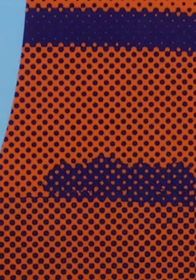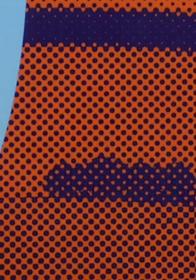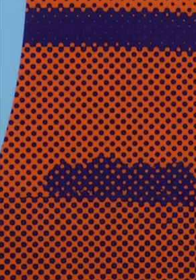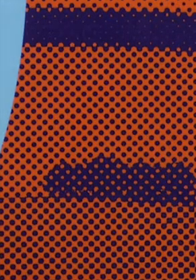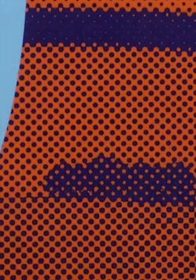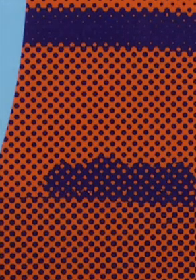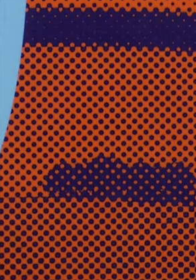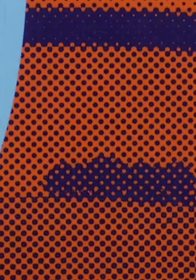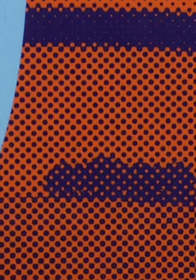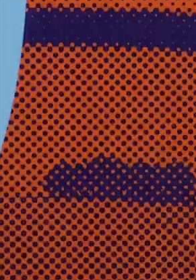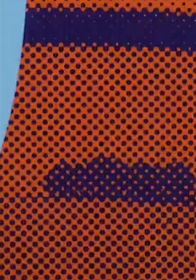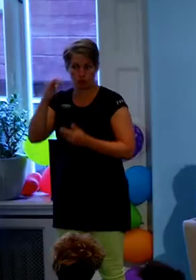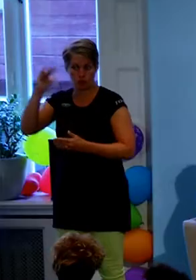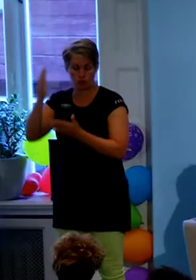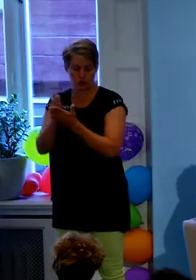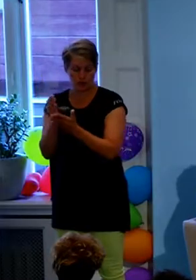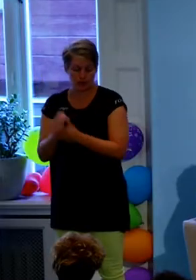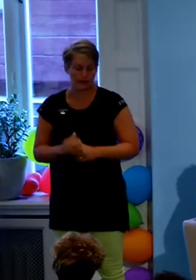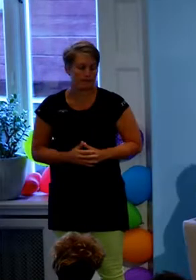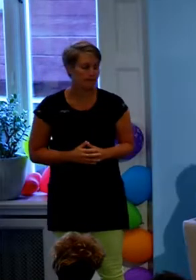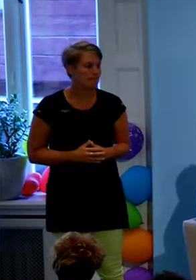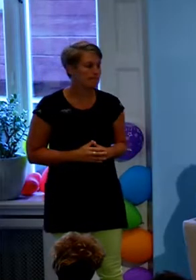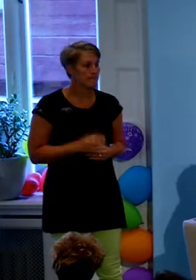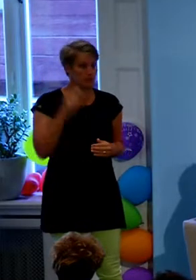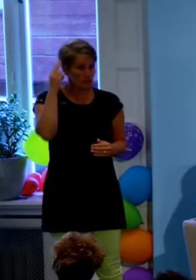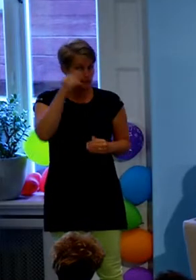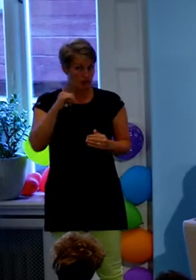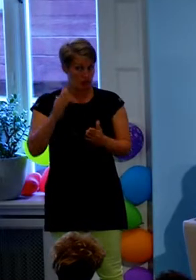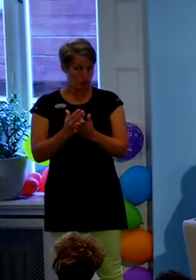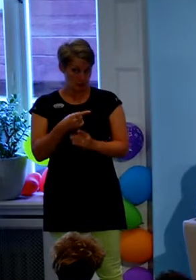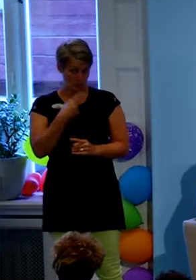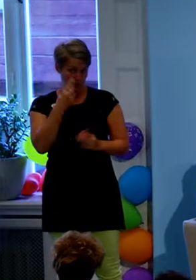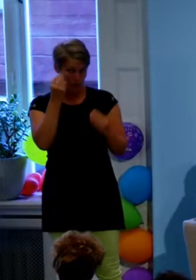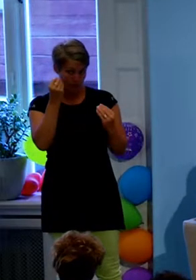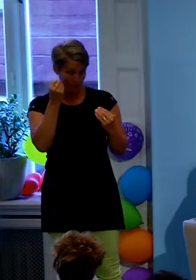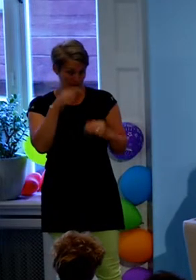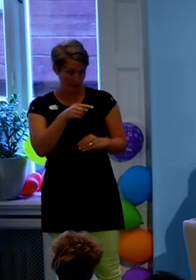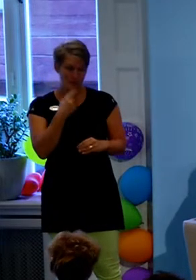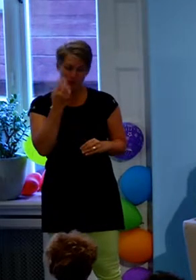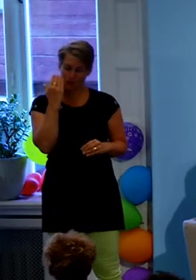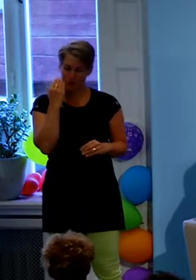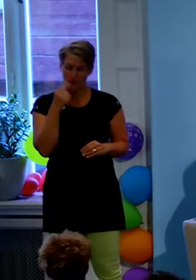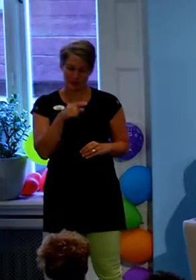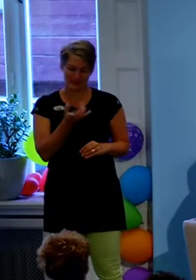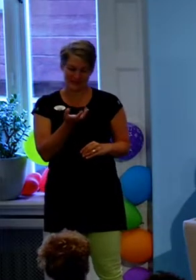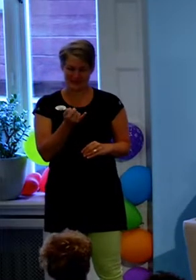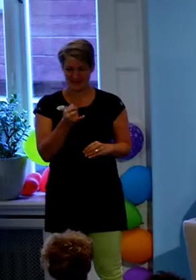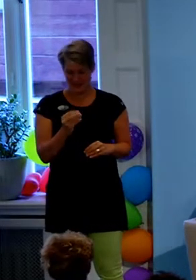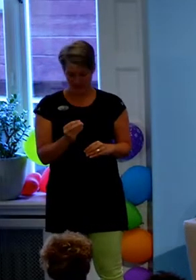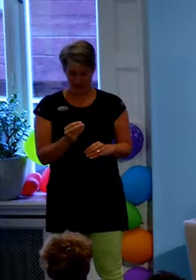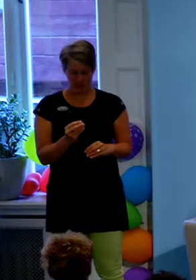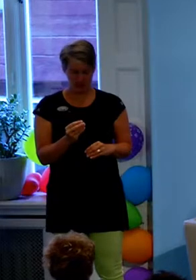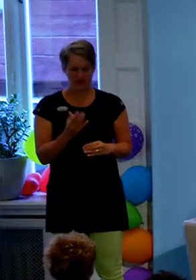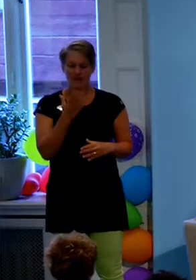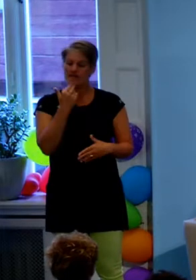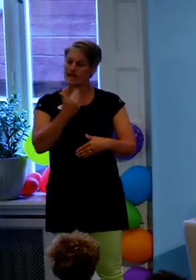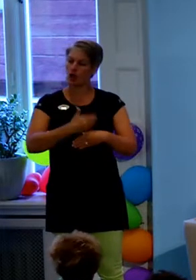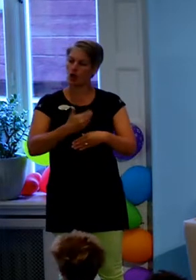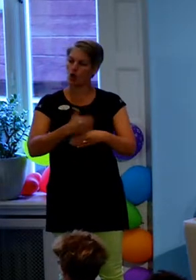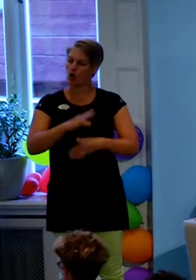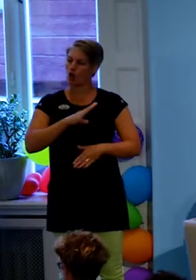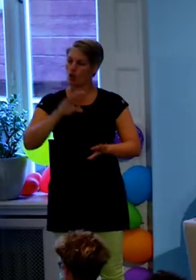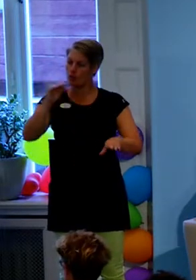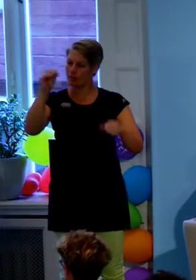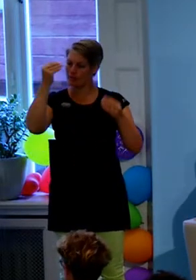och högskolor. Utifrån universitet och högskola, utbildning, du nämnde det tidigare, Cecilia. Vilken roll